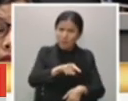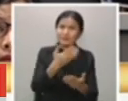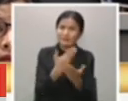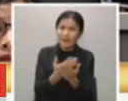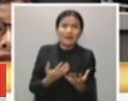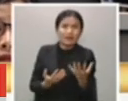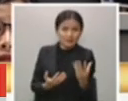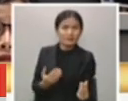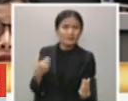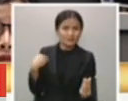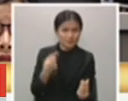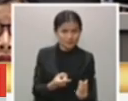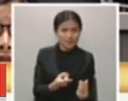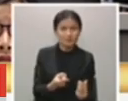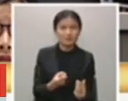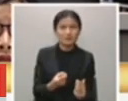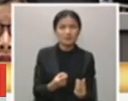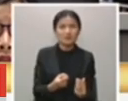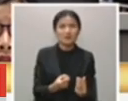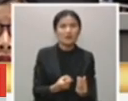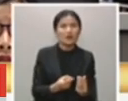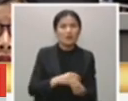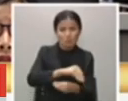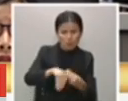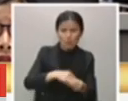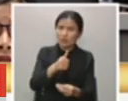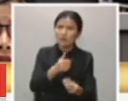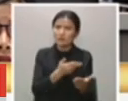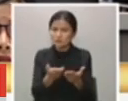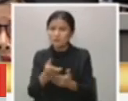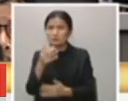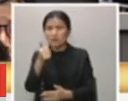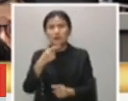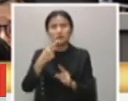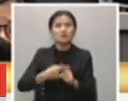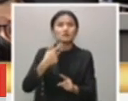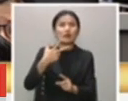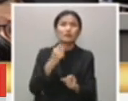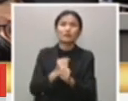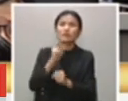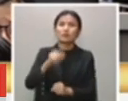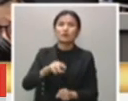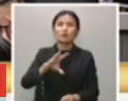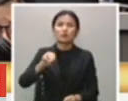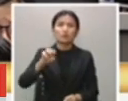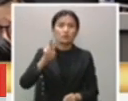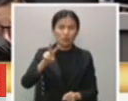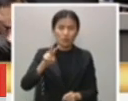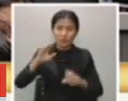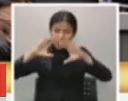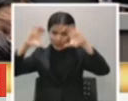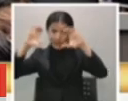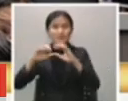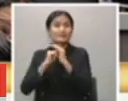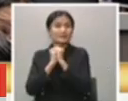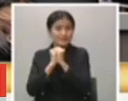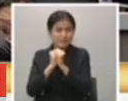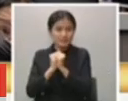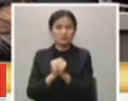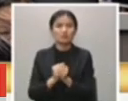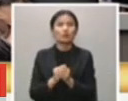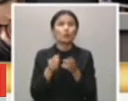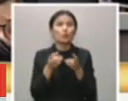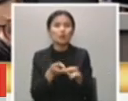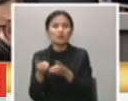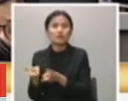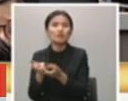เดือนมีนาคมปี2562ผมจะเล่าให้ท่านฟังรัฐบาลจีนกระตุ้นเศรษฐกิจด้วยการลดภาษี